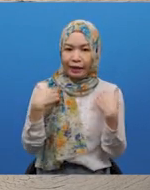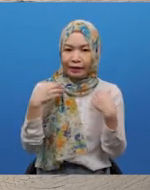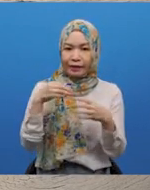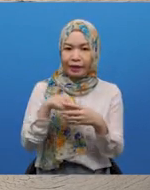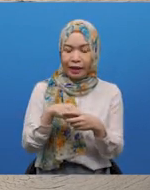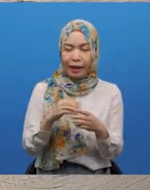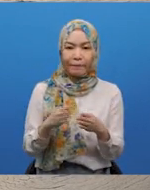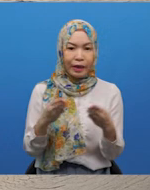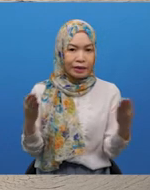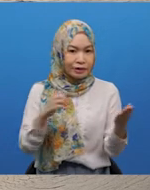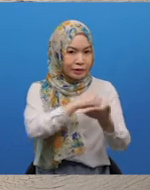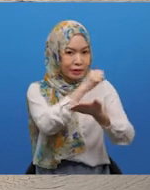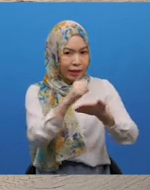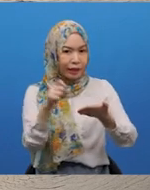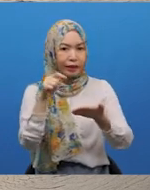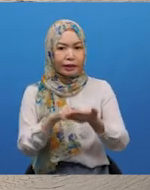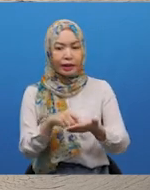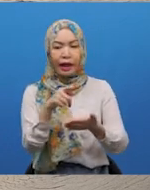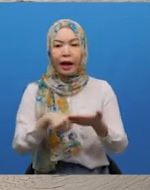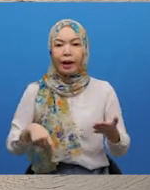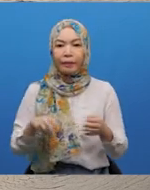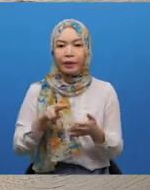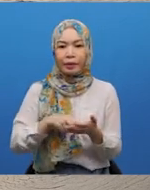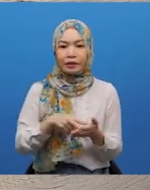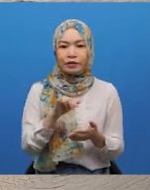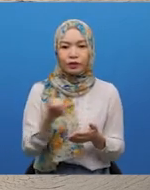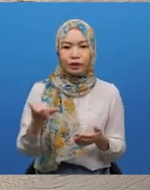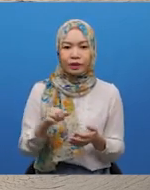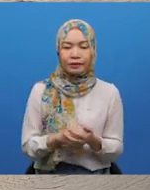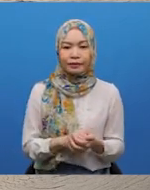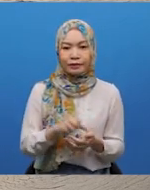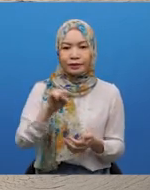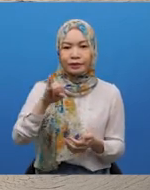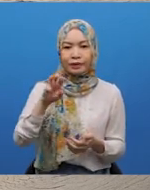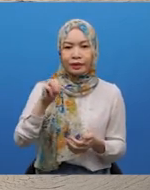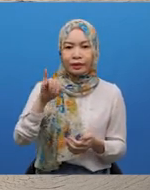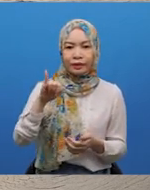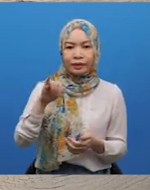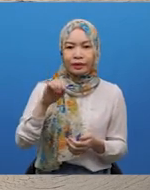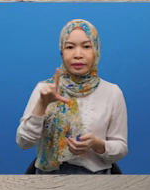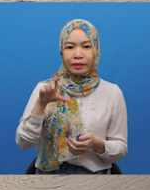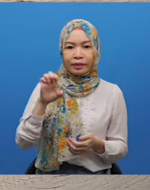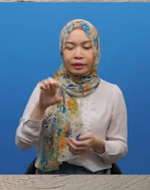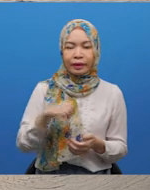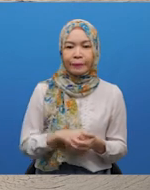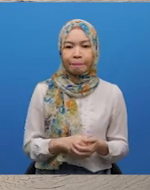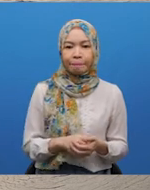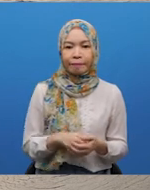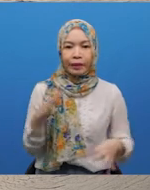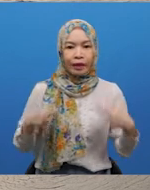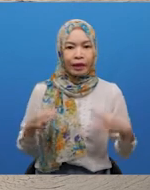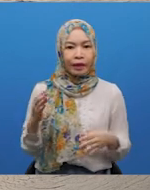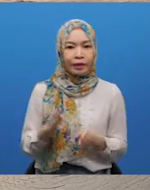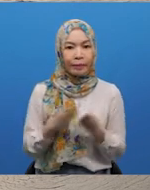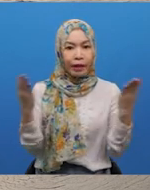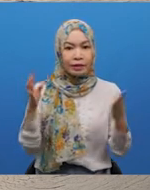yang dimaksudkan dengan gaya bahasa simili? Ya, simili ialah gaya bahasa